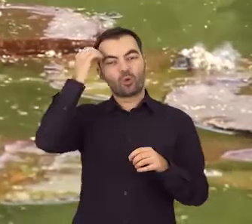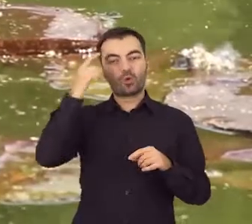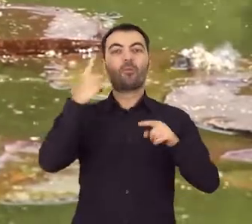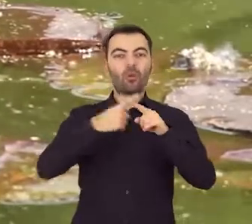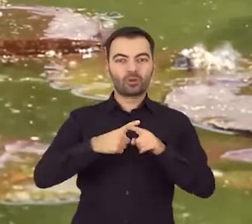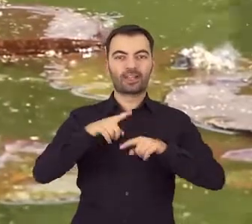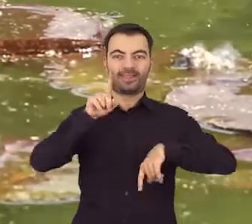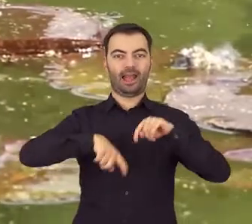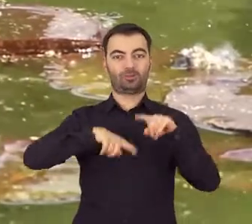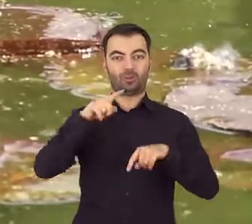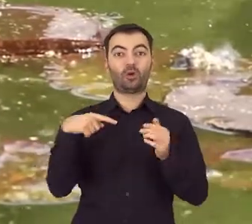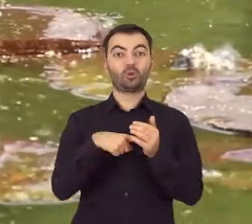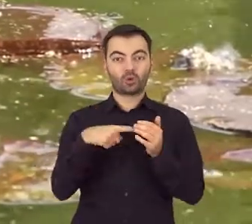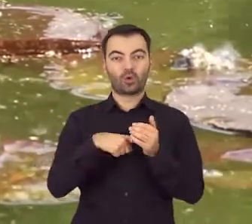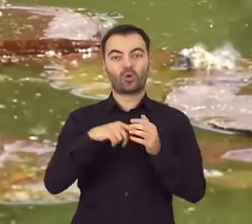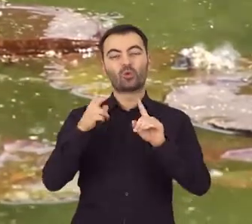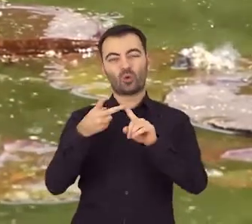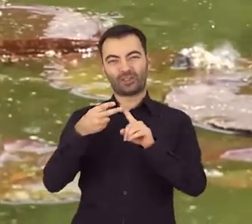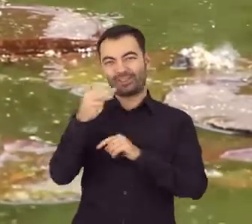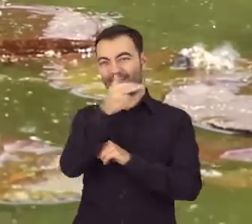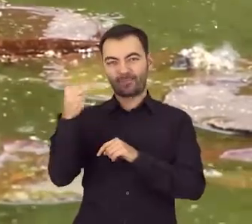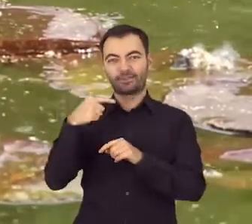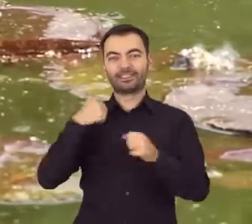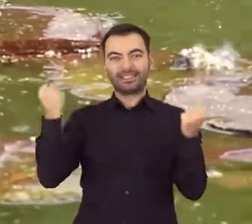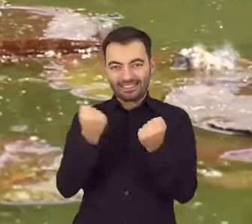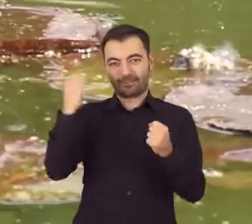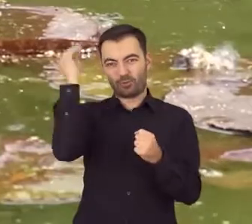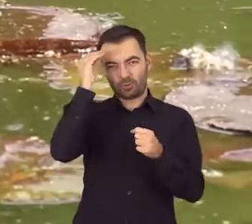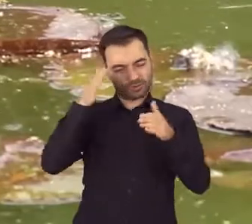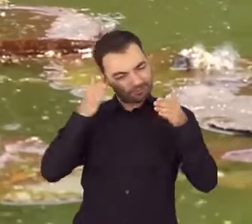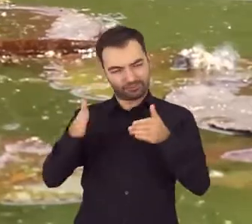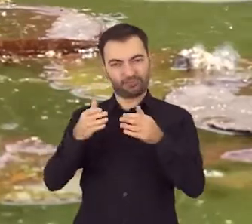Kultury i Natury i uczymy się tego drugiego obszaru odpowiedzialności.